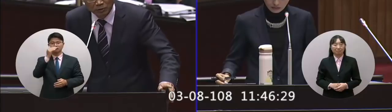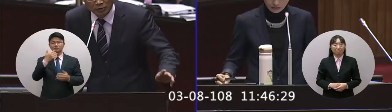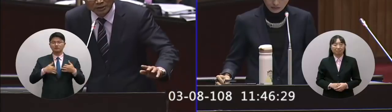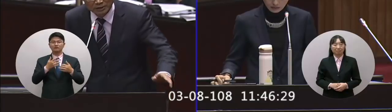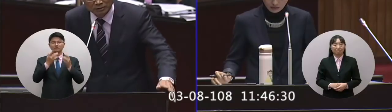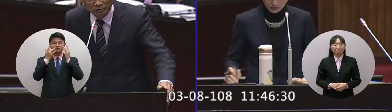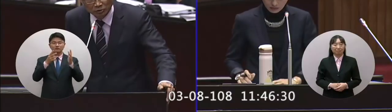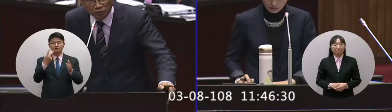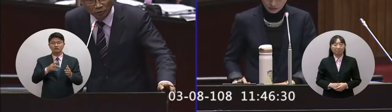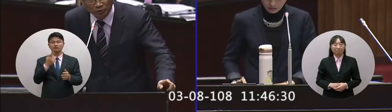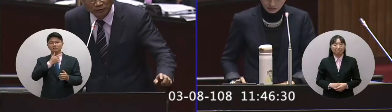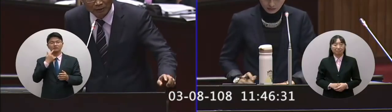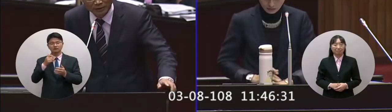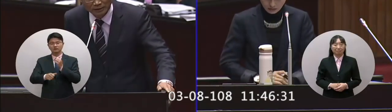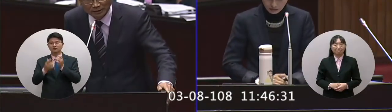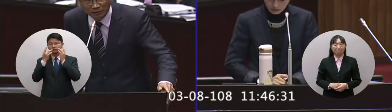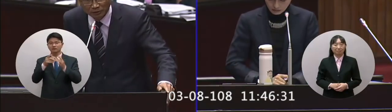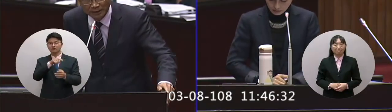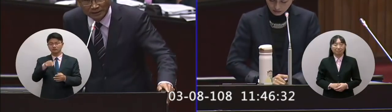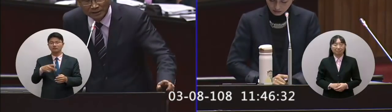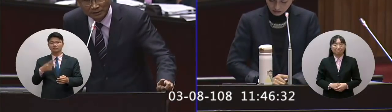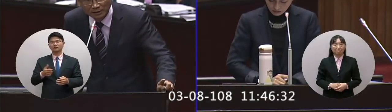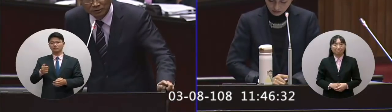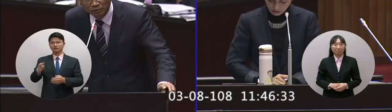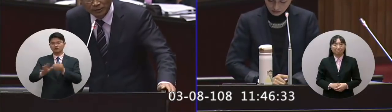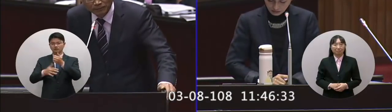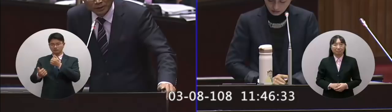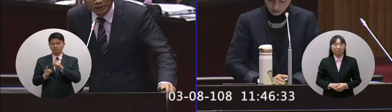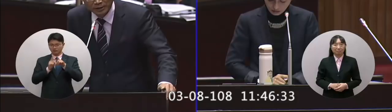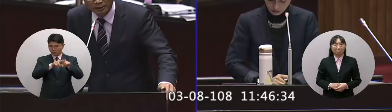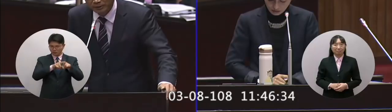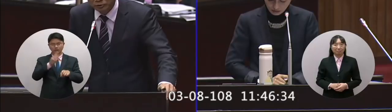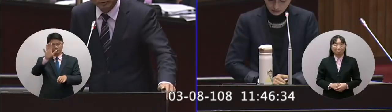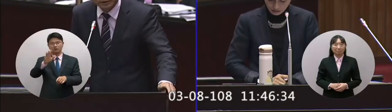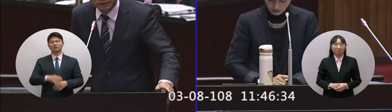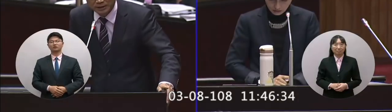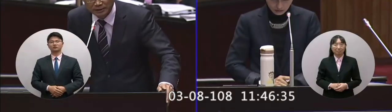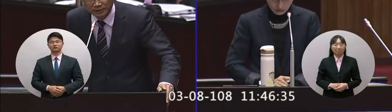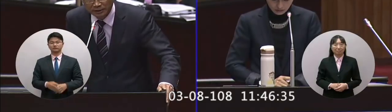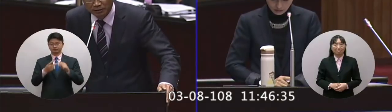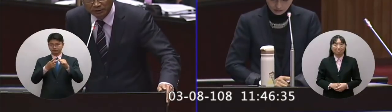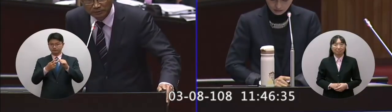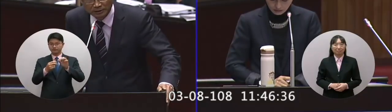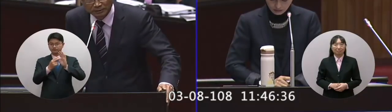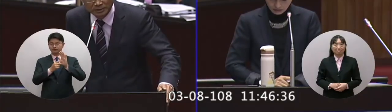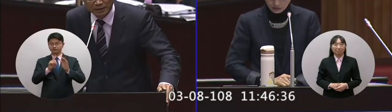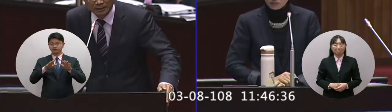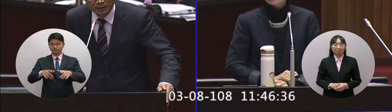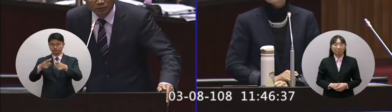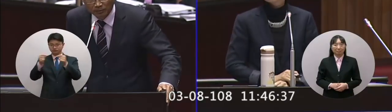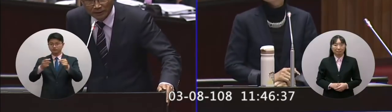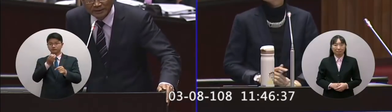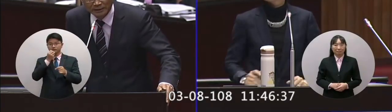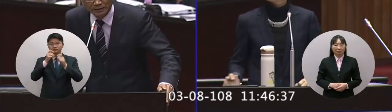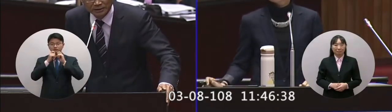这个部分委员其实从头到尾的参与非常感谢，这第一个说明。第二个要特别说明是这一次的日本食品